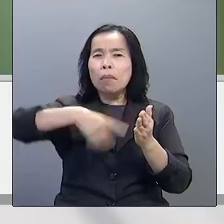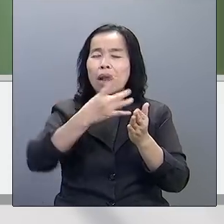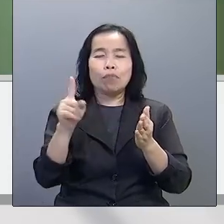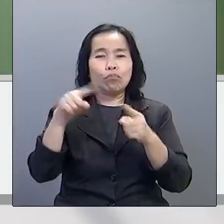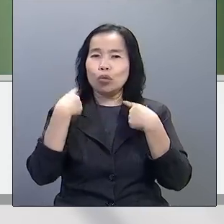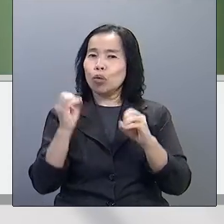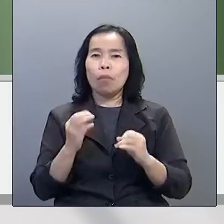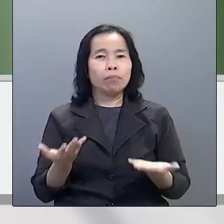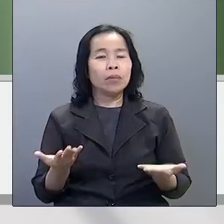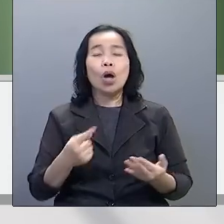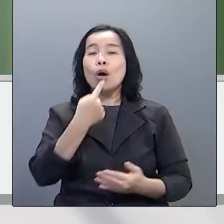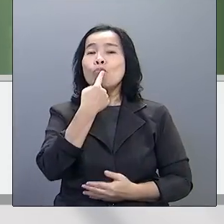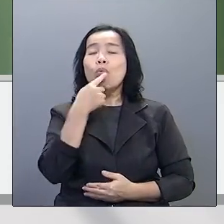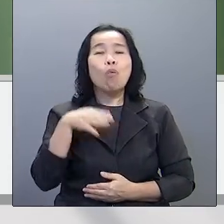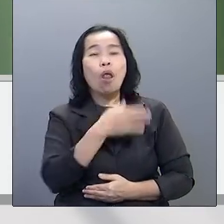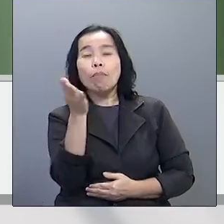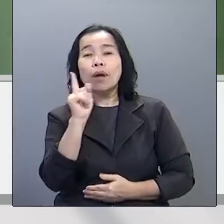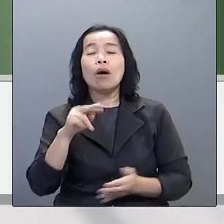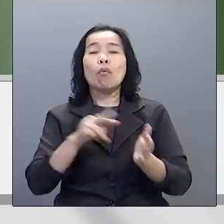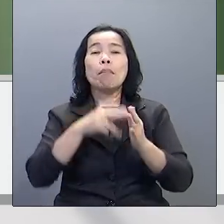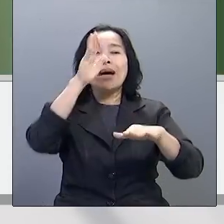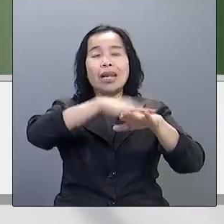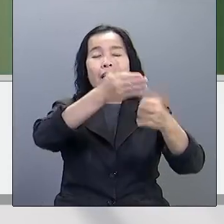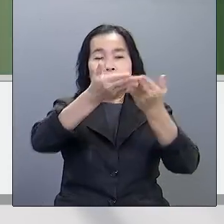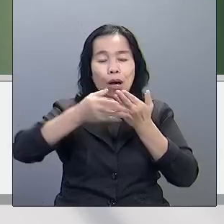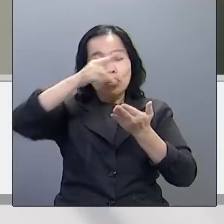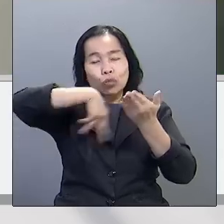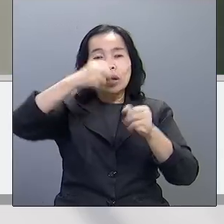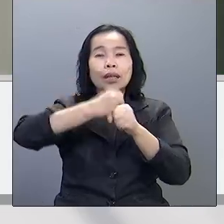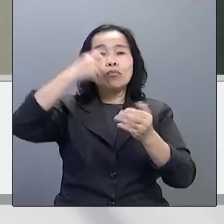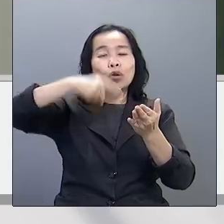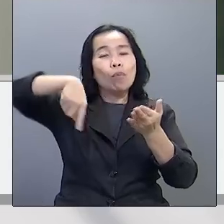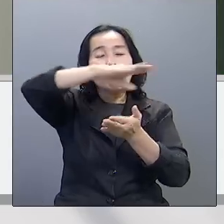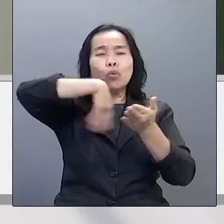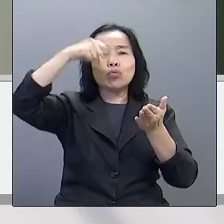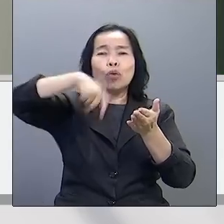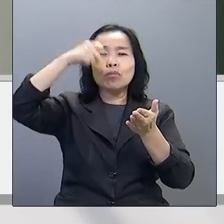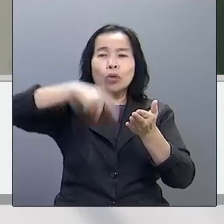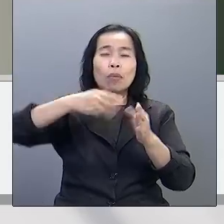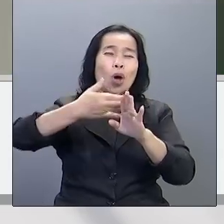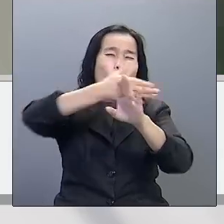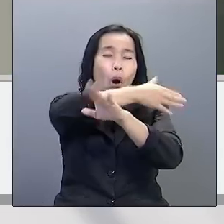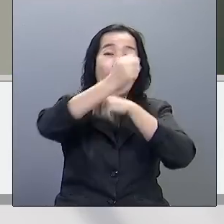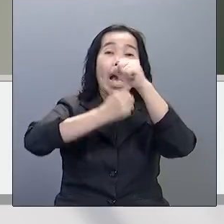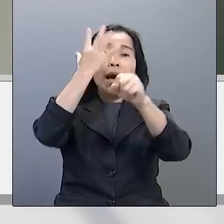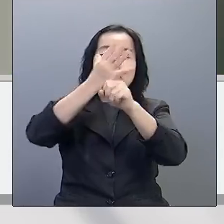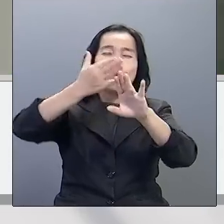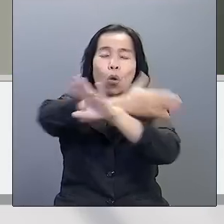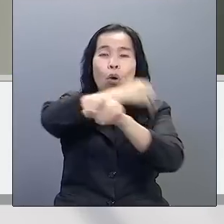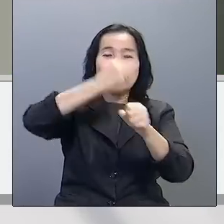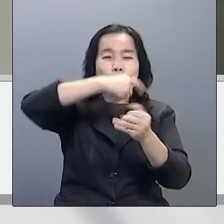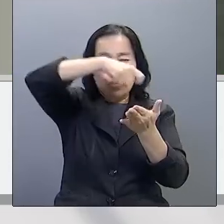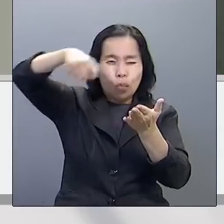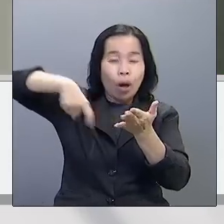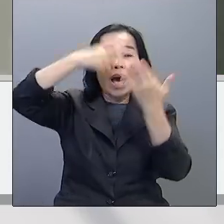ไรตอบแต่เพียงว่าเป็นการเรียกซ่อมสภาพโดยรวมซ่อมใหญ่ไปเมื่อ5ปีที่แล้วก็ถึงวงร